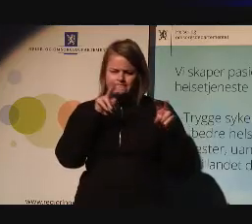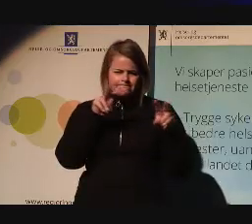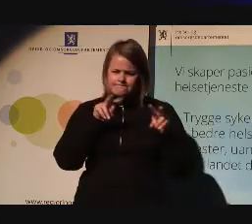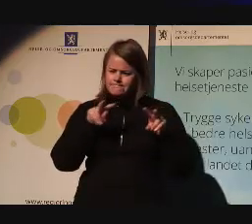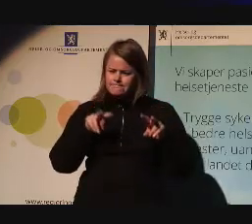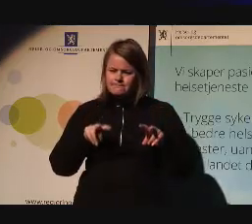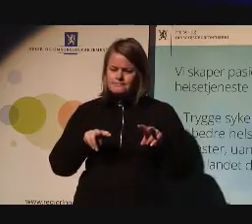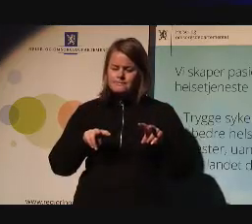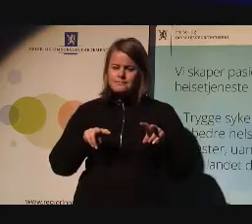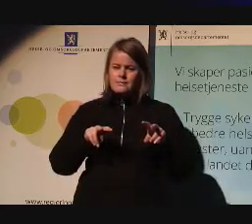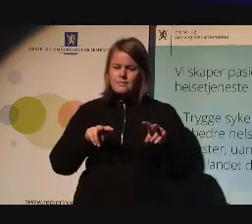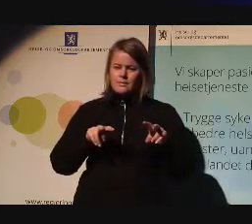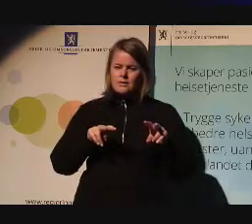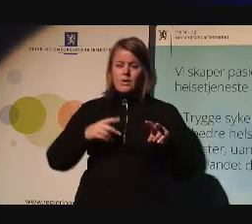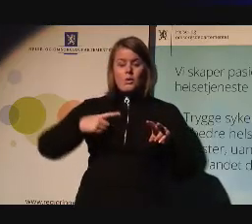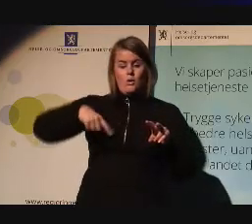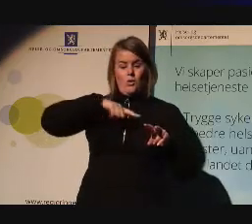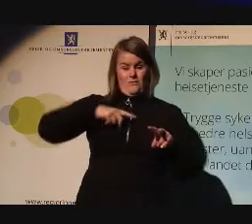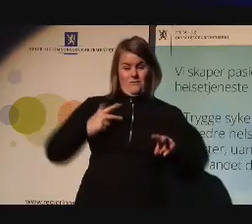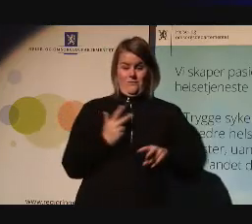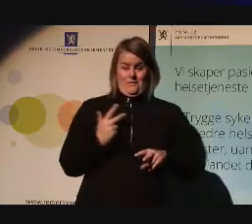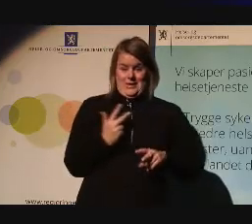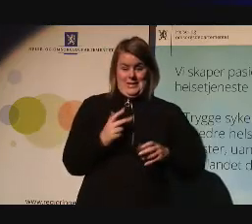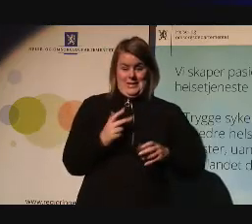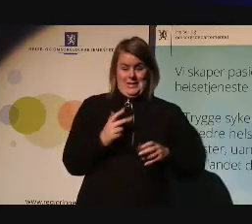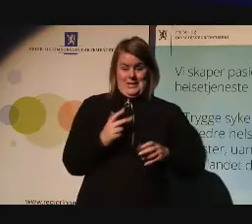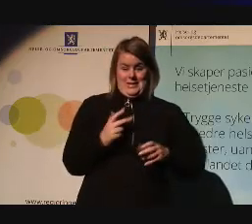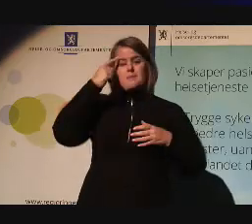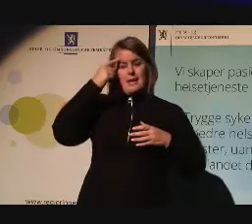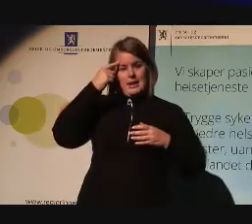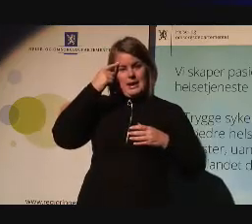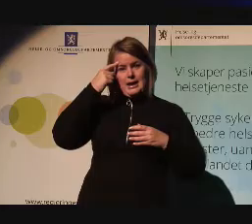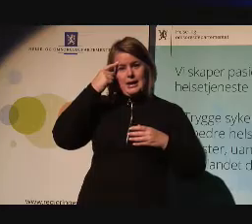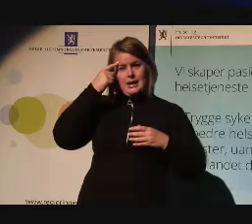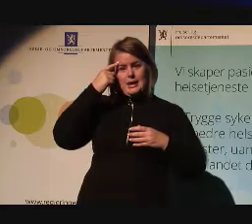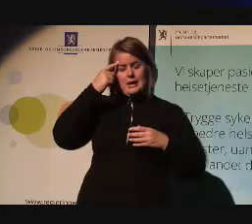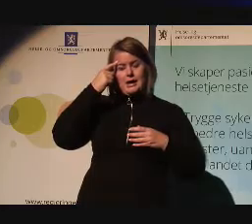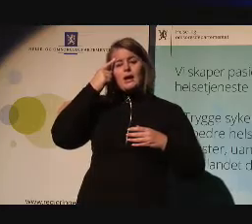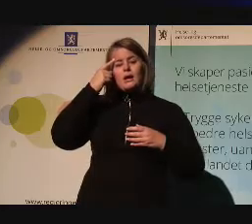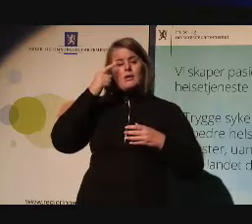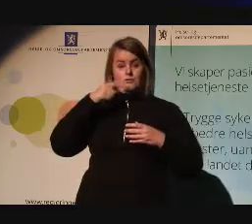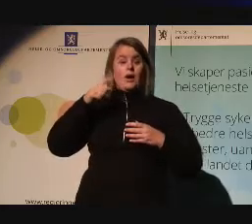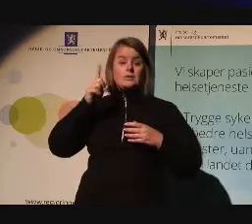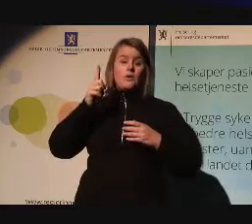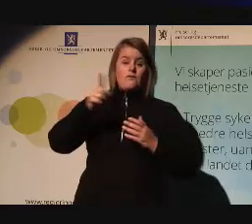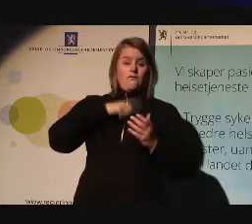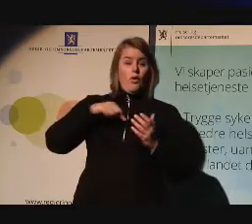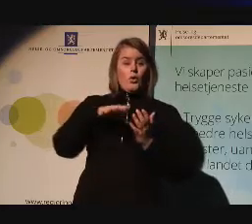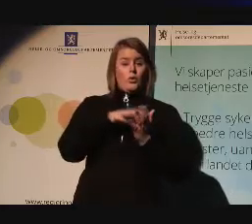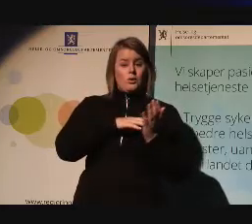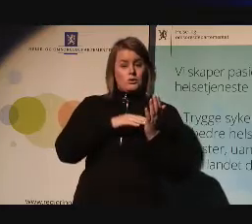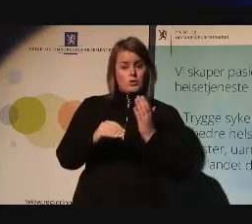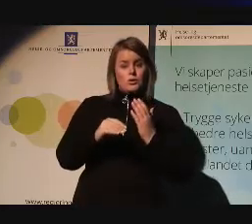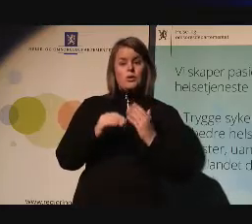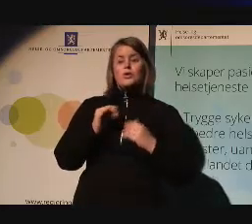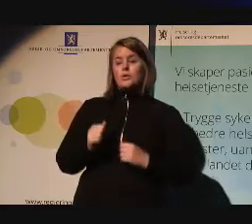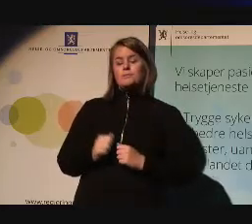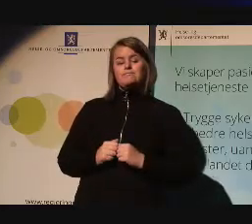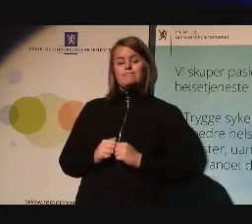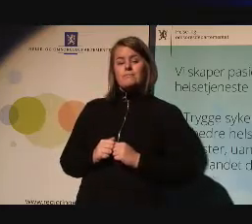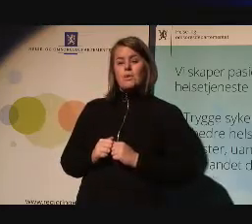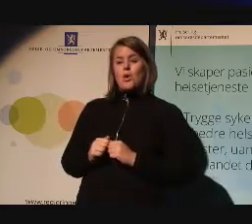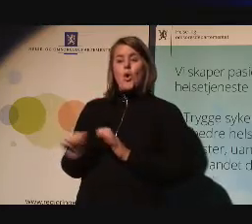Og det vi da mener å kunne konkludere med og har gjort i rapporten, det er at det var omsorgen som ikke